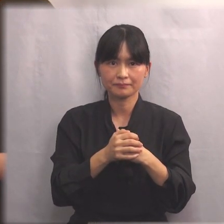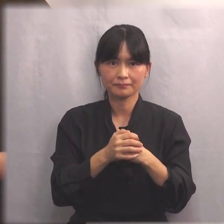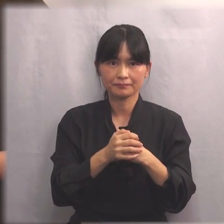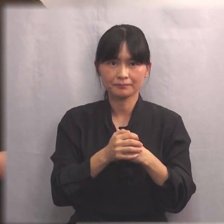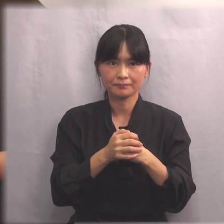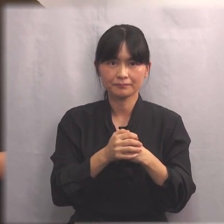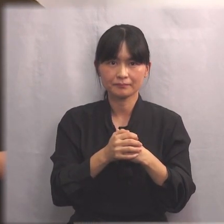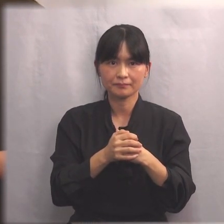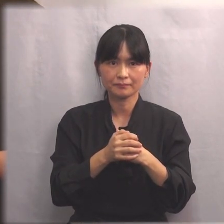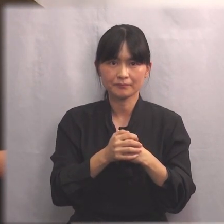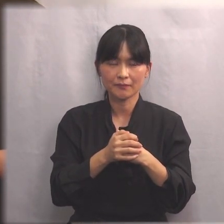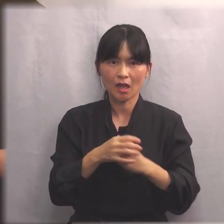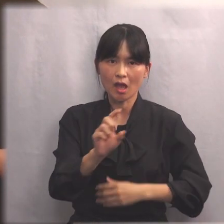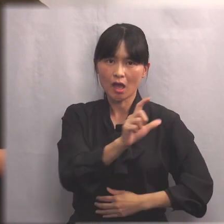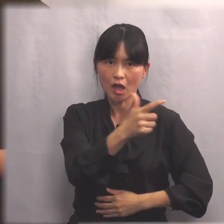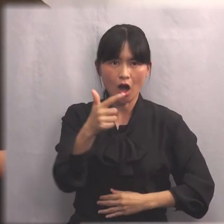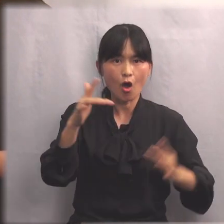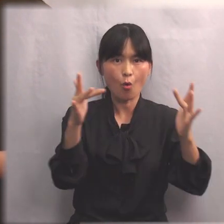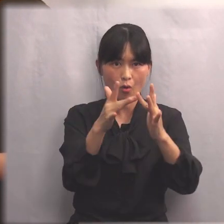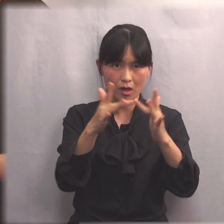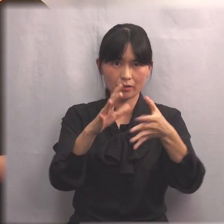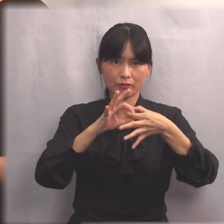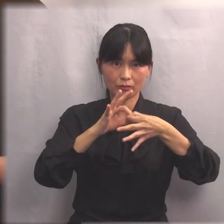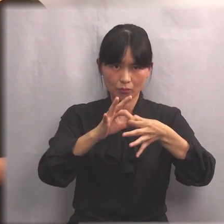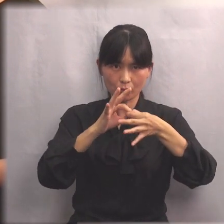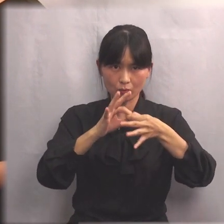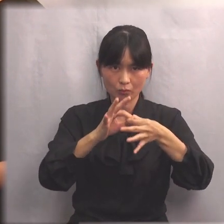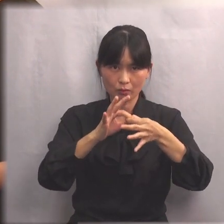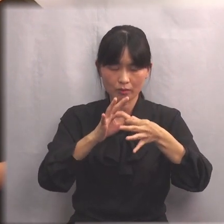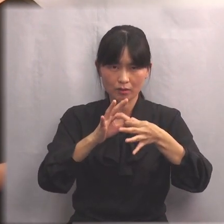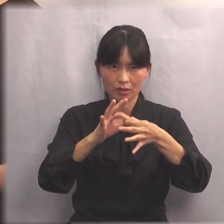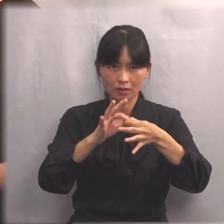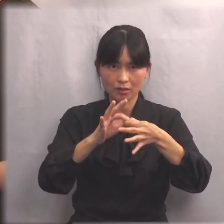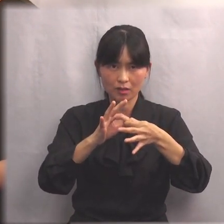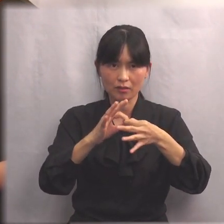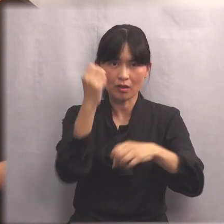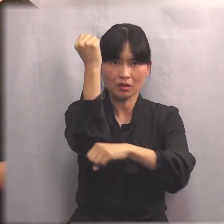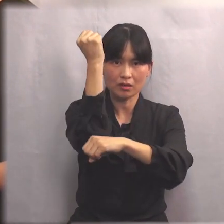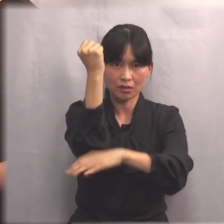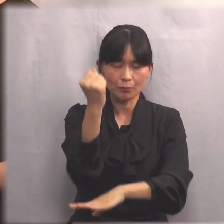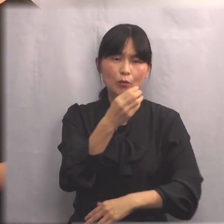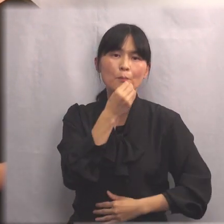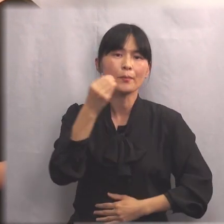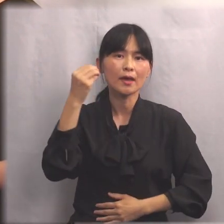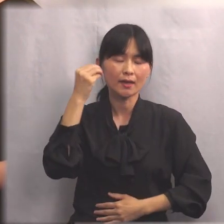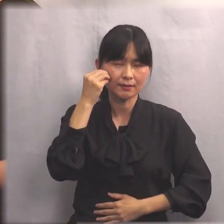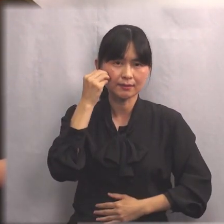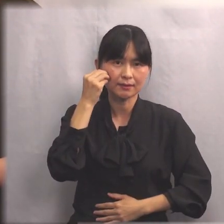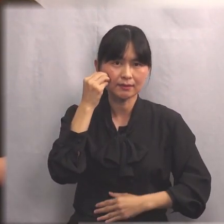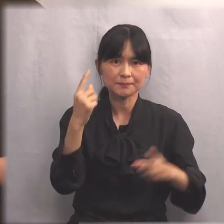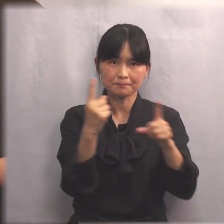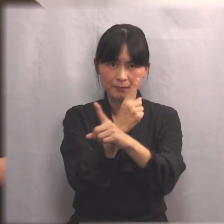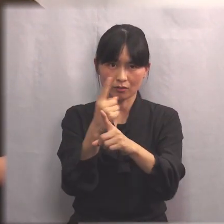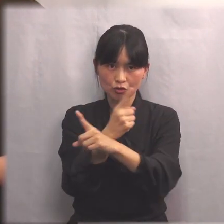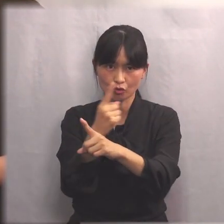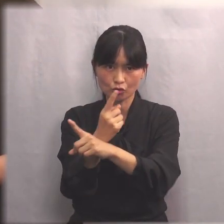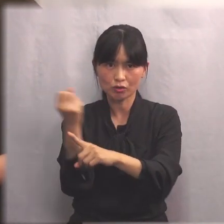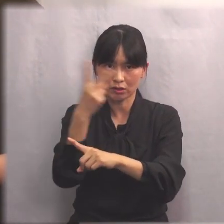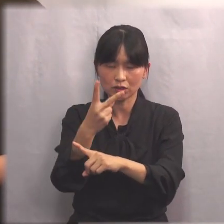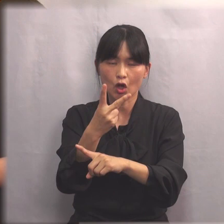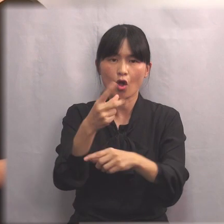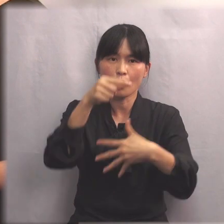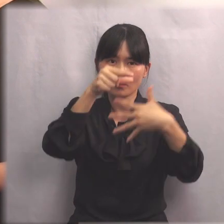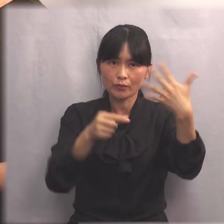이어서 이러한 여러 온라인에서의 기능들의 베이스가 될 공식 홈페이지를 개편하는 것, 그리고 어플리케이션,